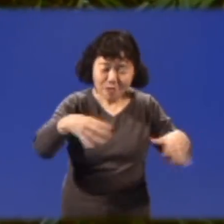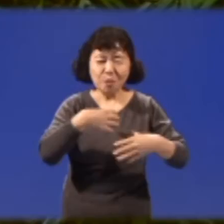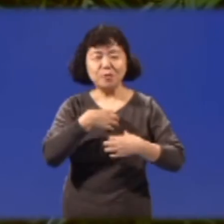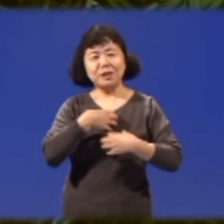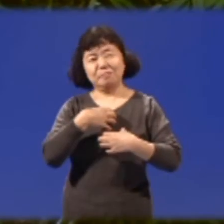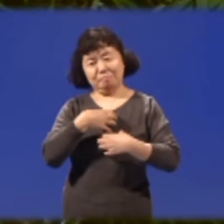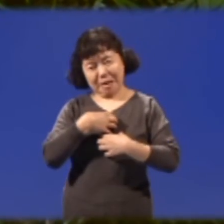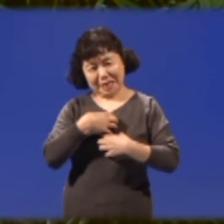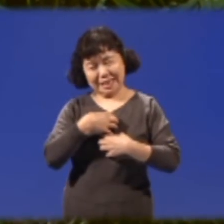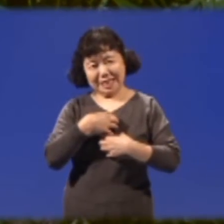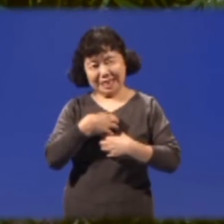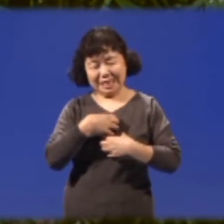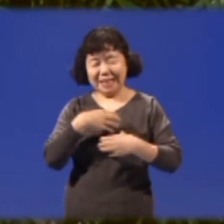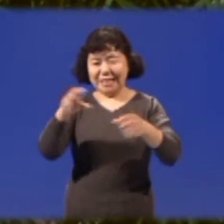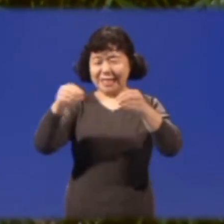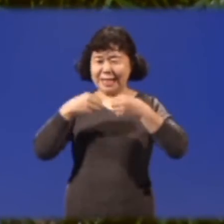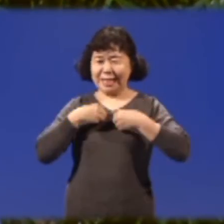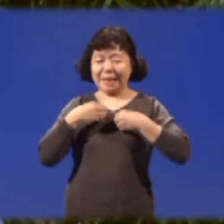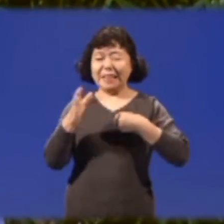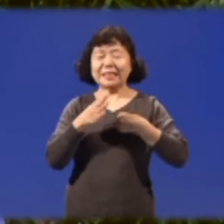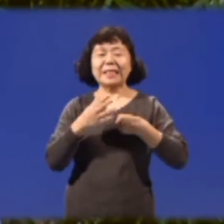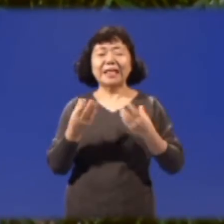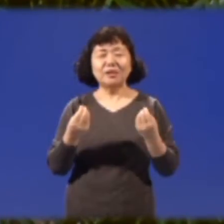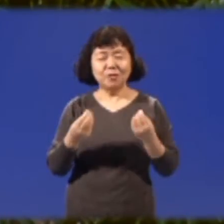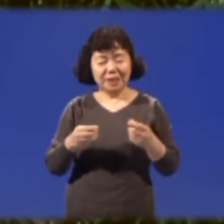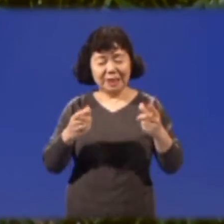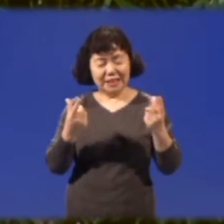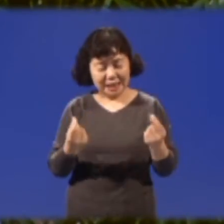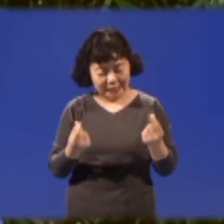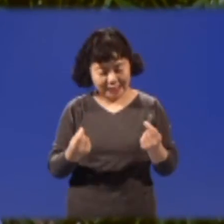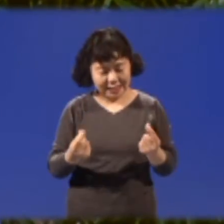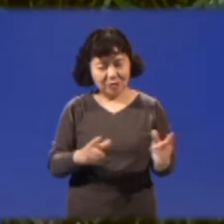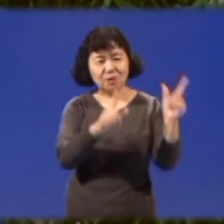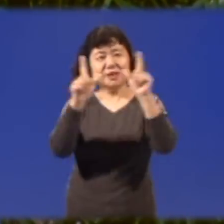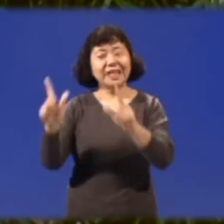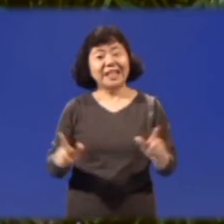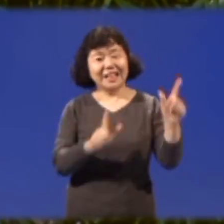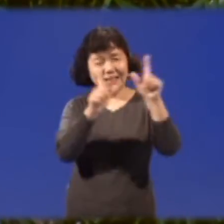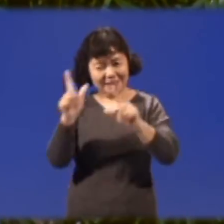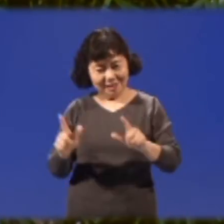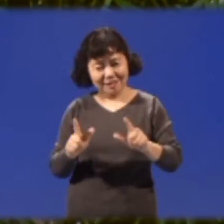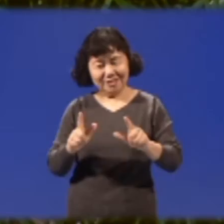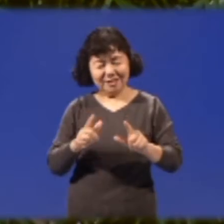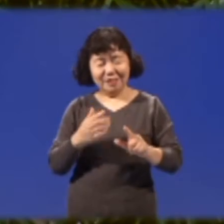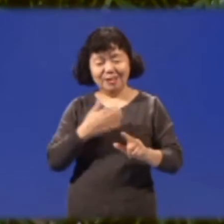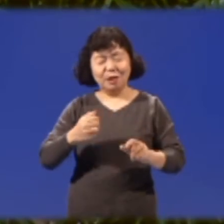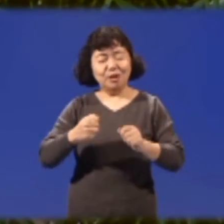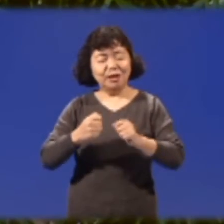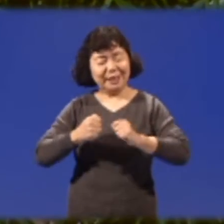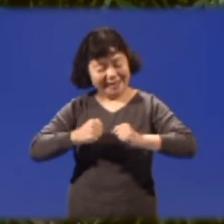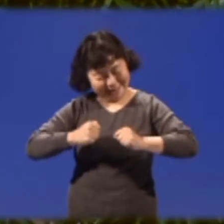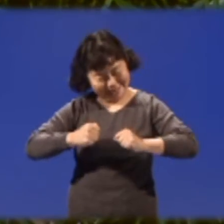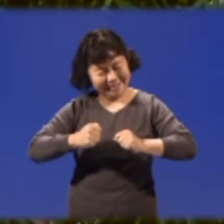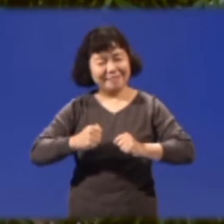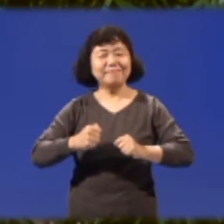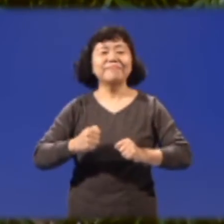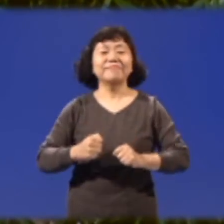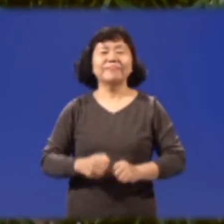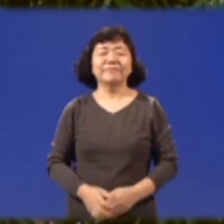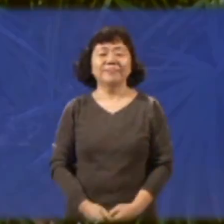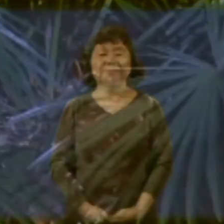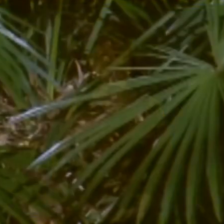考えられます。感染しないように規則正しい生活を心がけて、この冬を元気に過ごしましょう